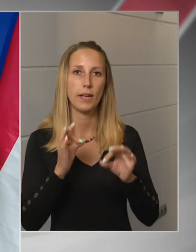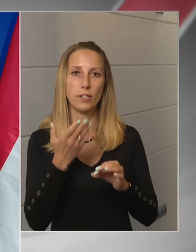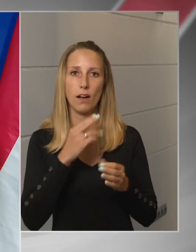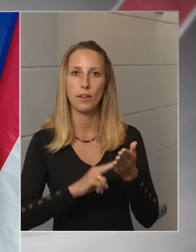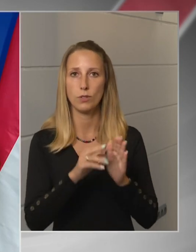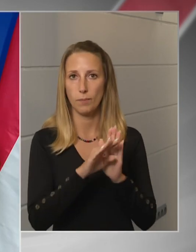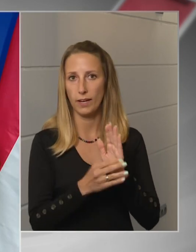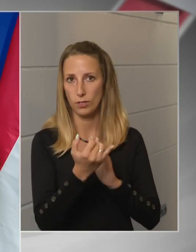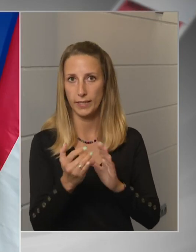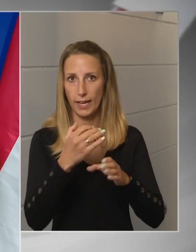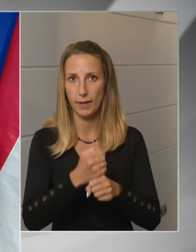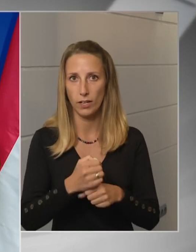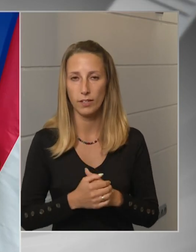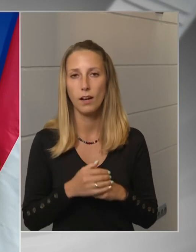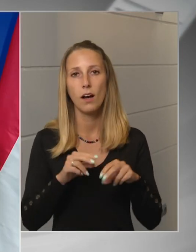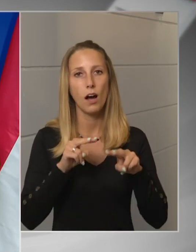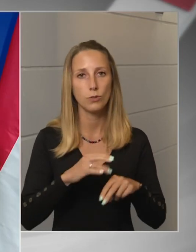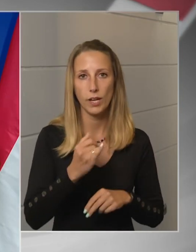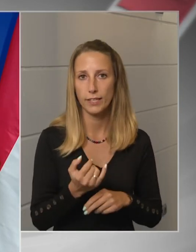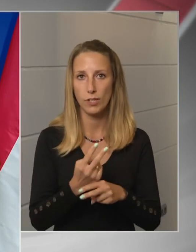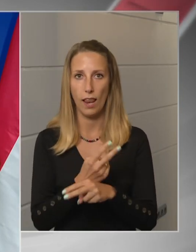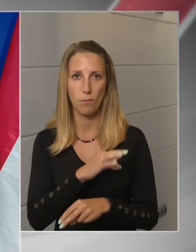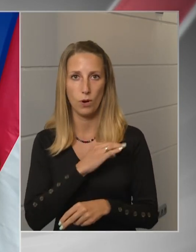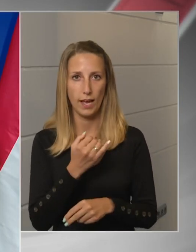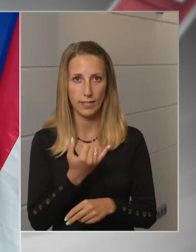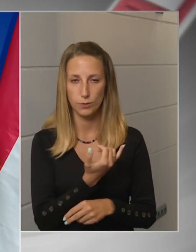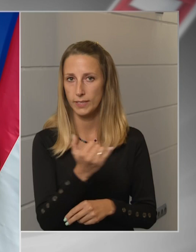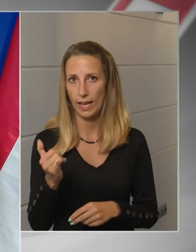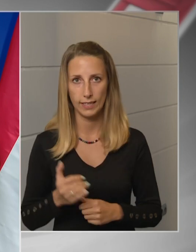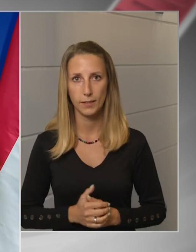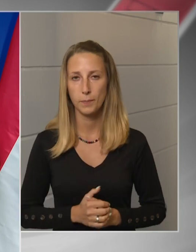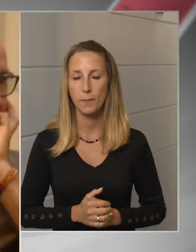jogszabályokat mindenki betartja. Hatóság is, állampolgár is, mindenki.